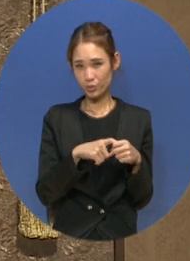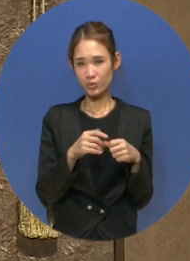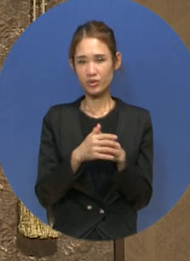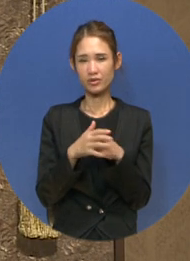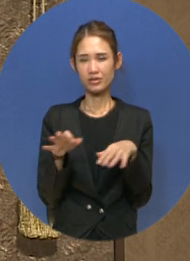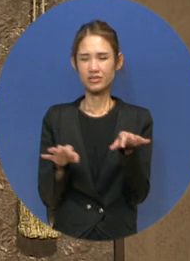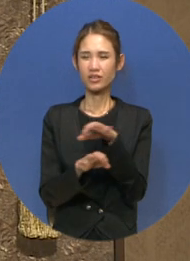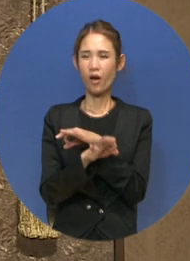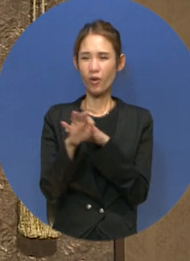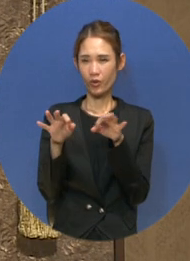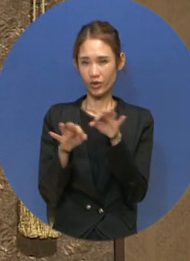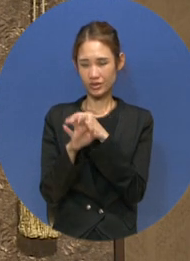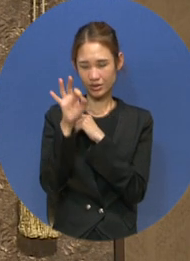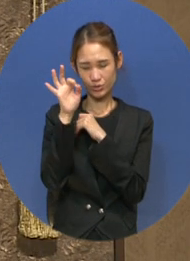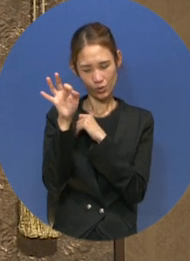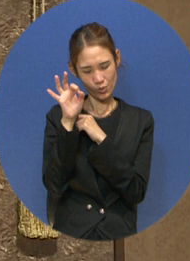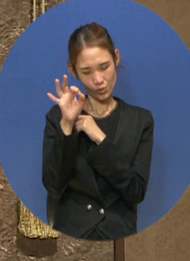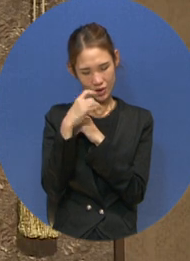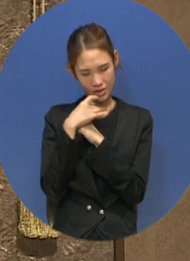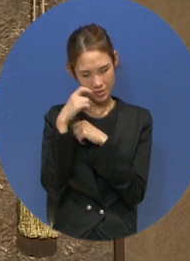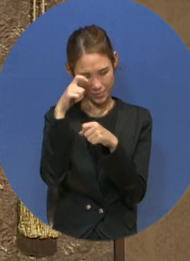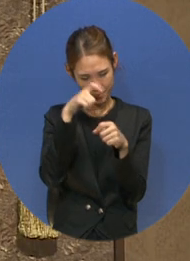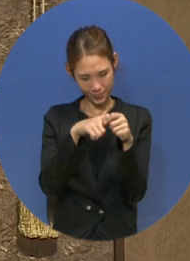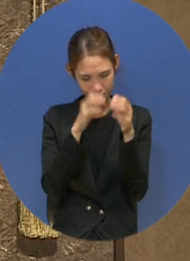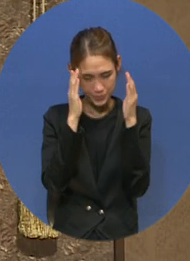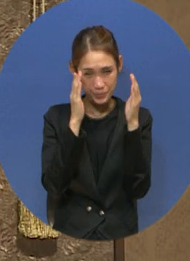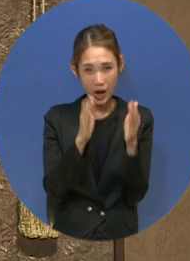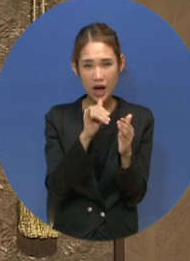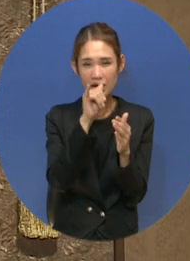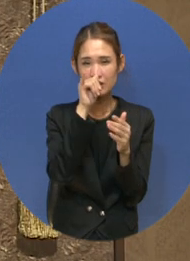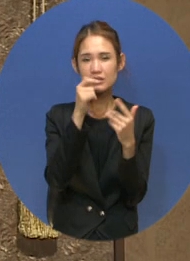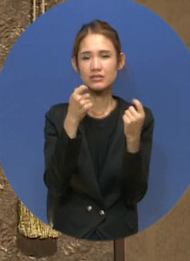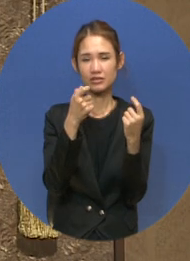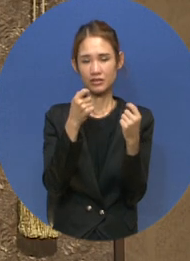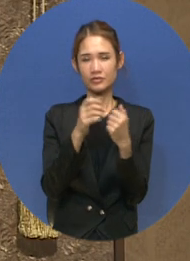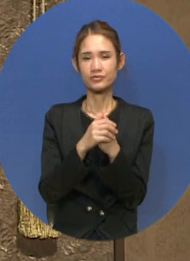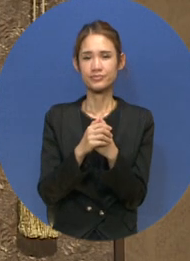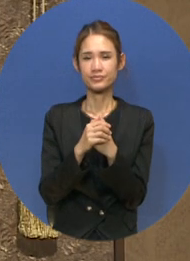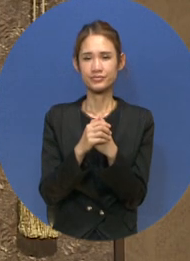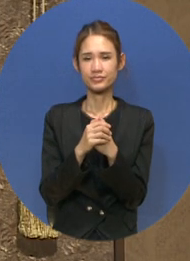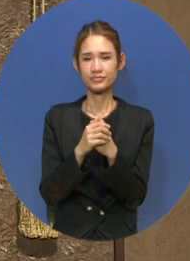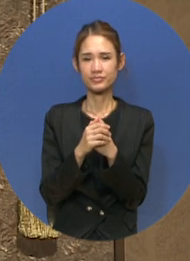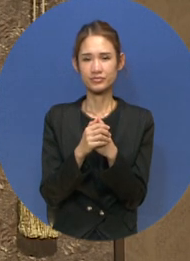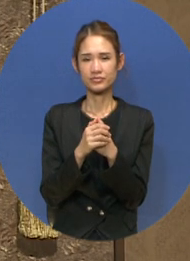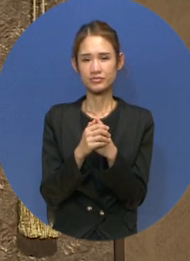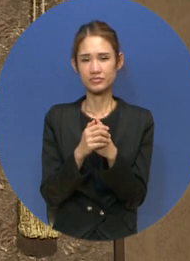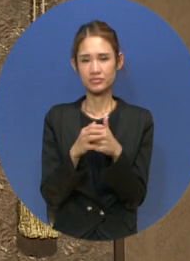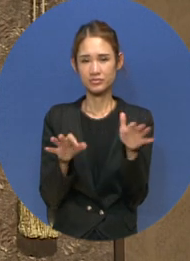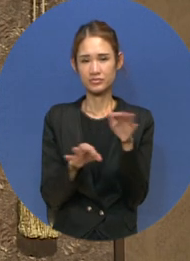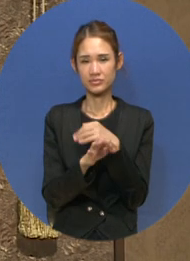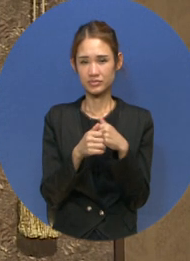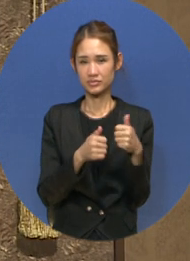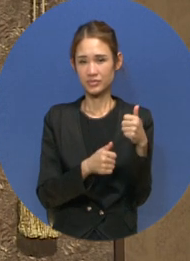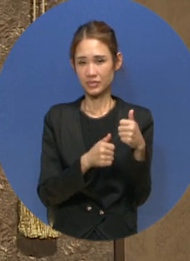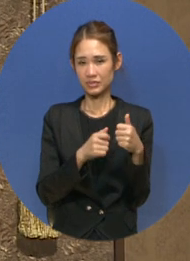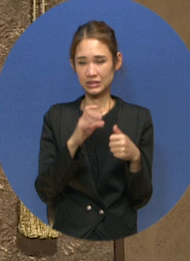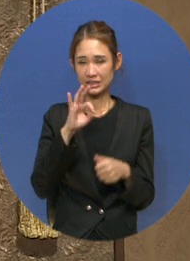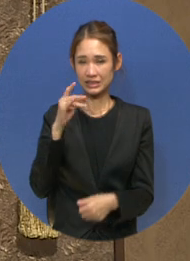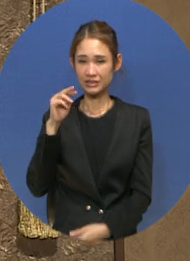우리의 목표가 경제적인 목표에 타겟을 두고 있기 때문에 그런 거거든요. 그리고 또 경쟁